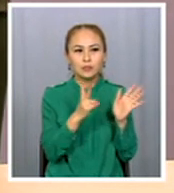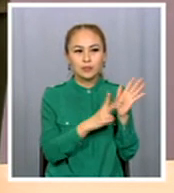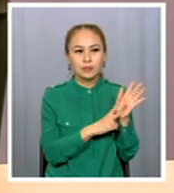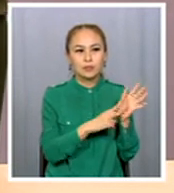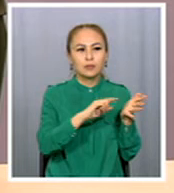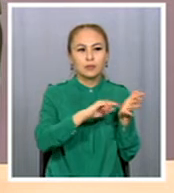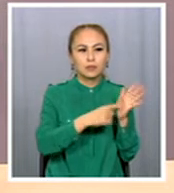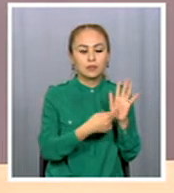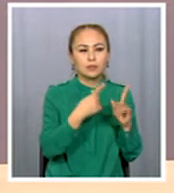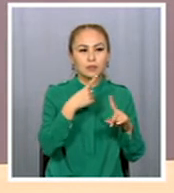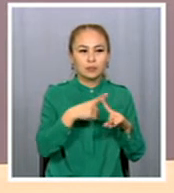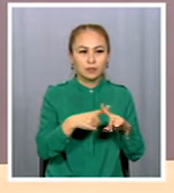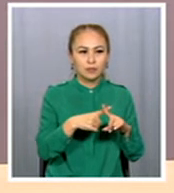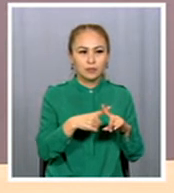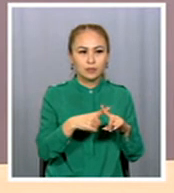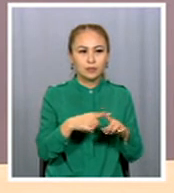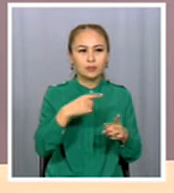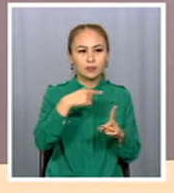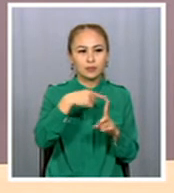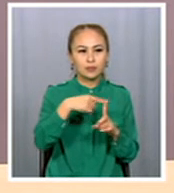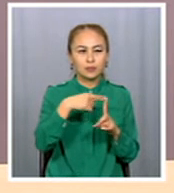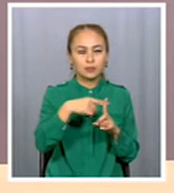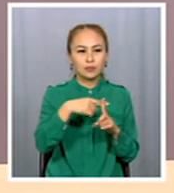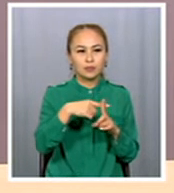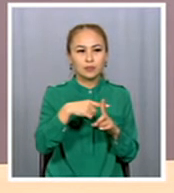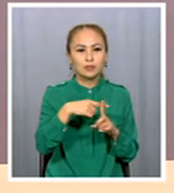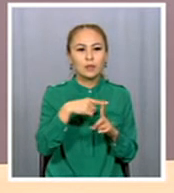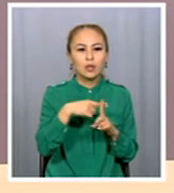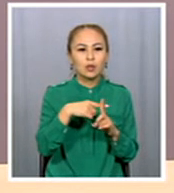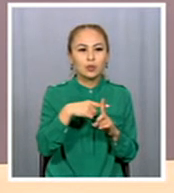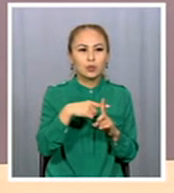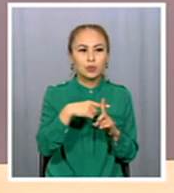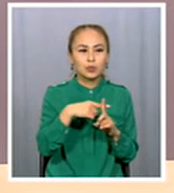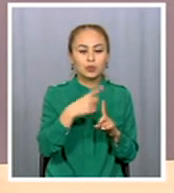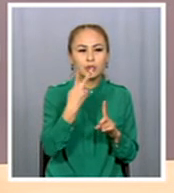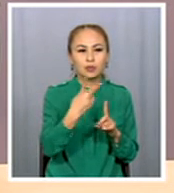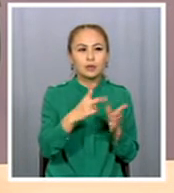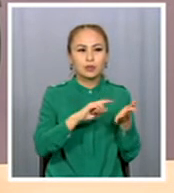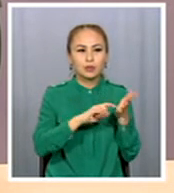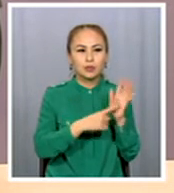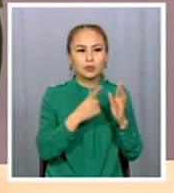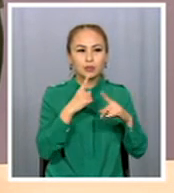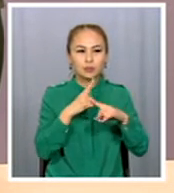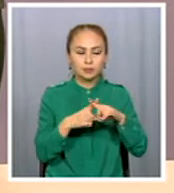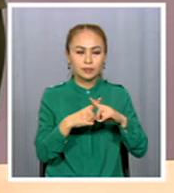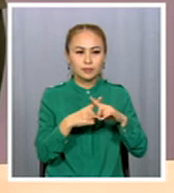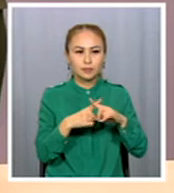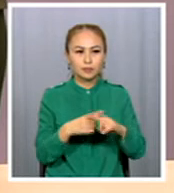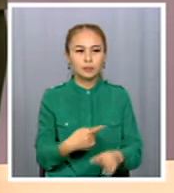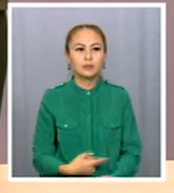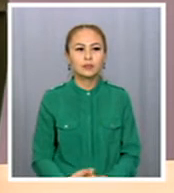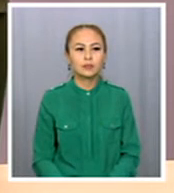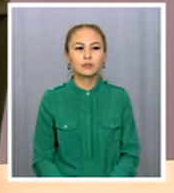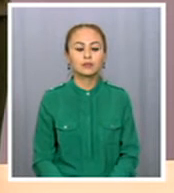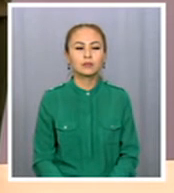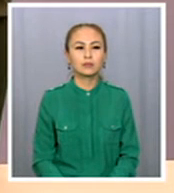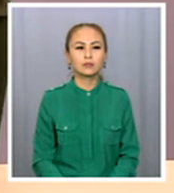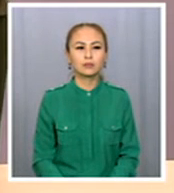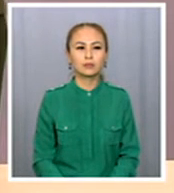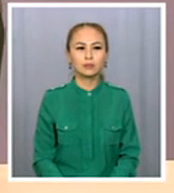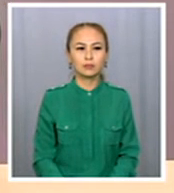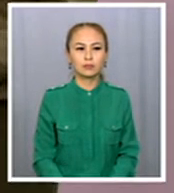7x бұл 7 саны мен x әрпінің көбейтіндісі. Ал 2x 2 саны мен x